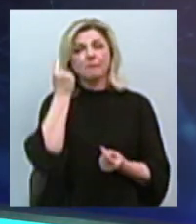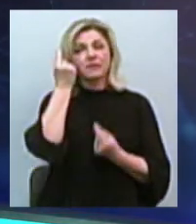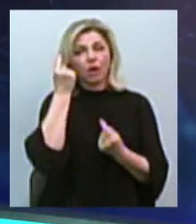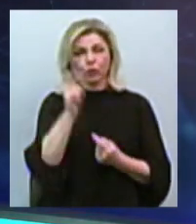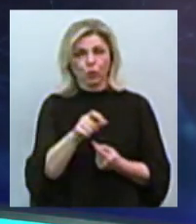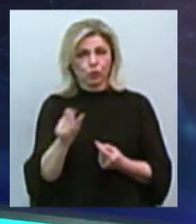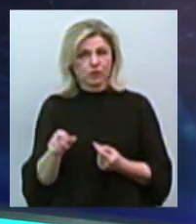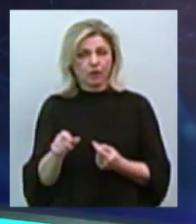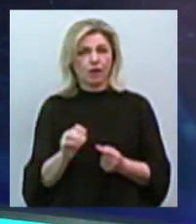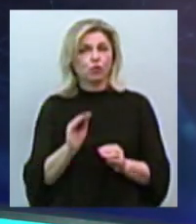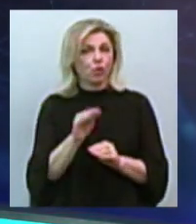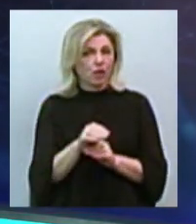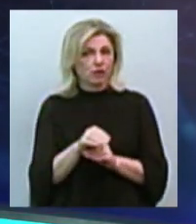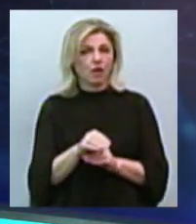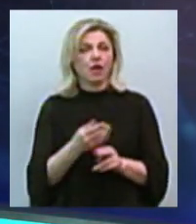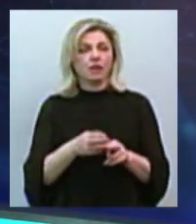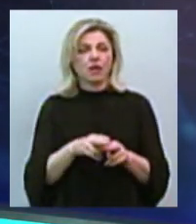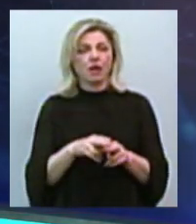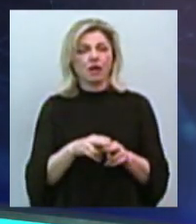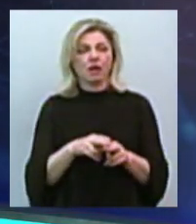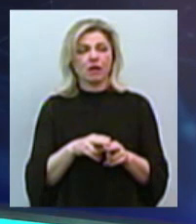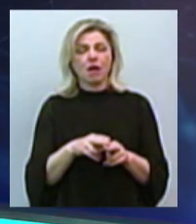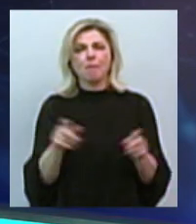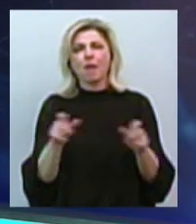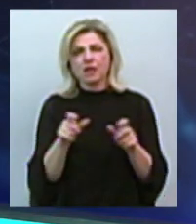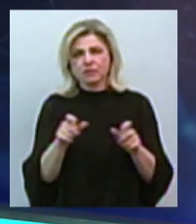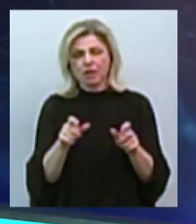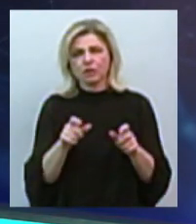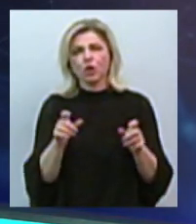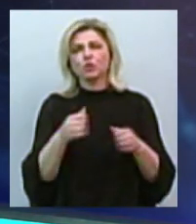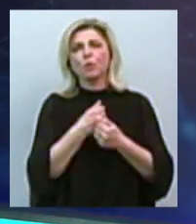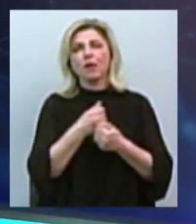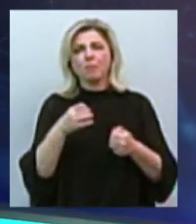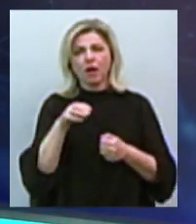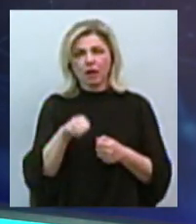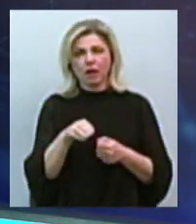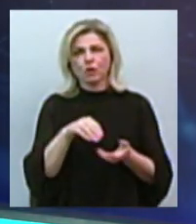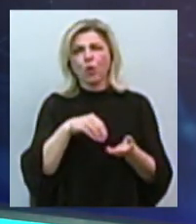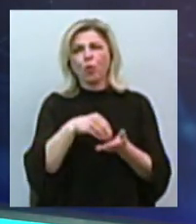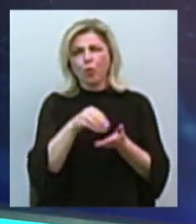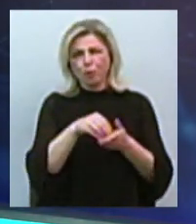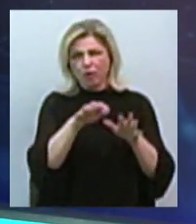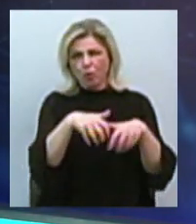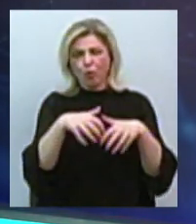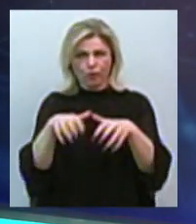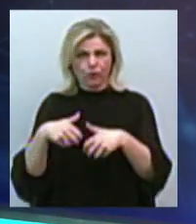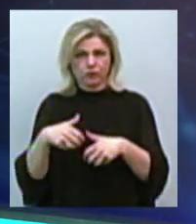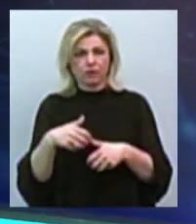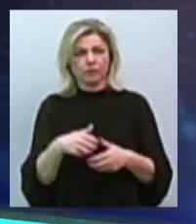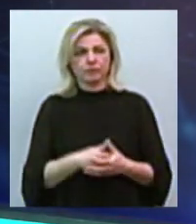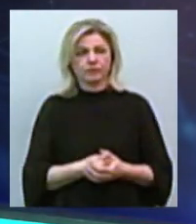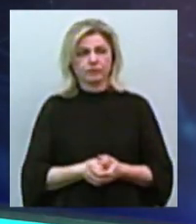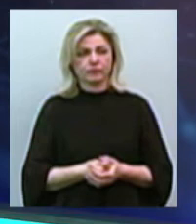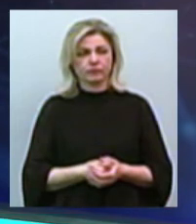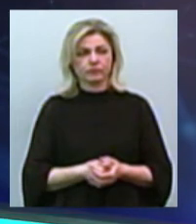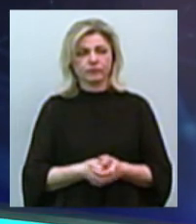людська додала. Це ажіотаж у магазинах, в супермаркетах, коли люди скуповували, ну,